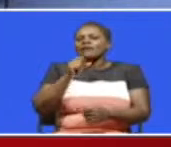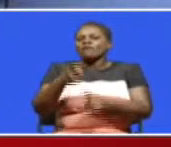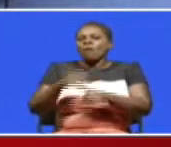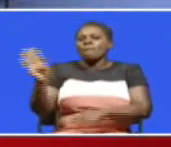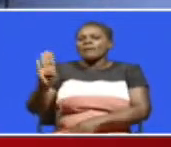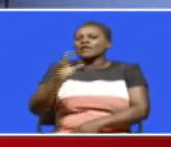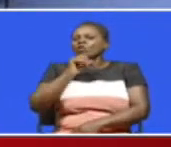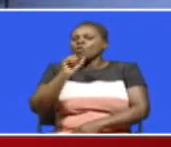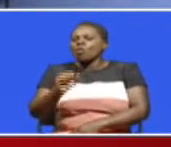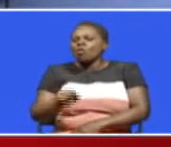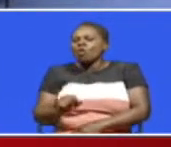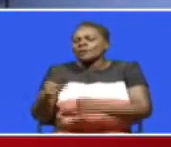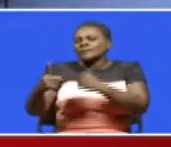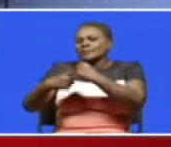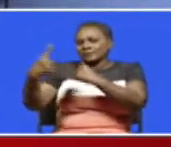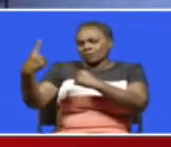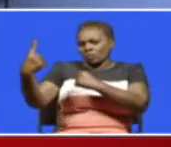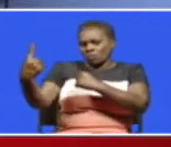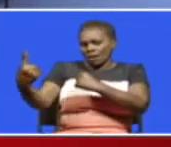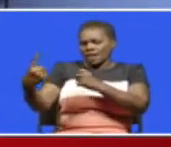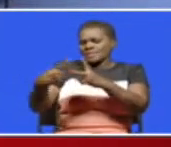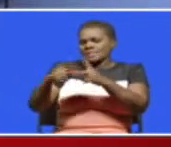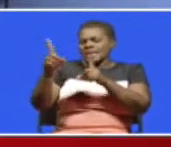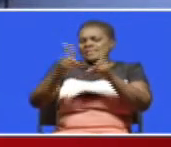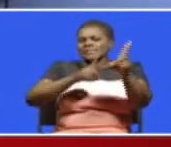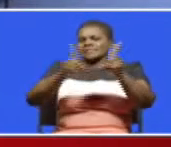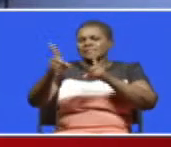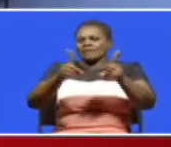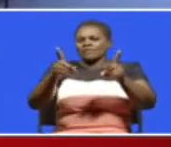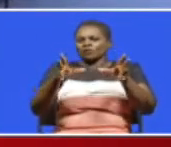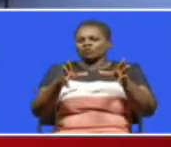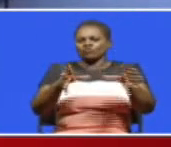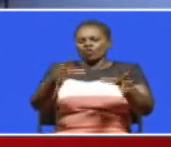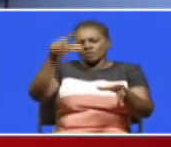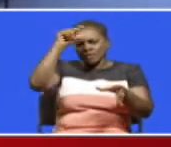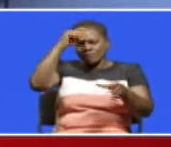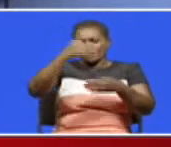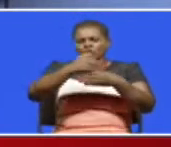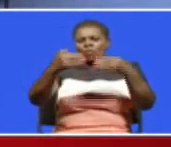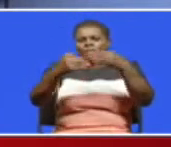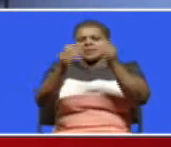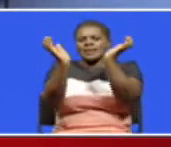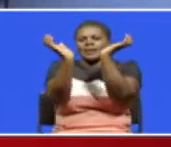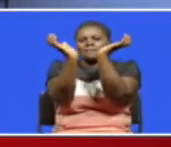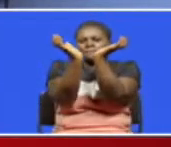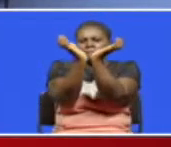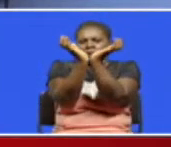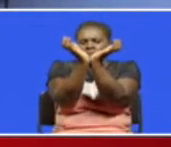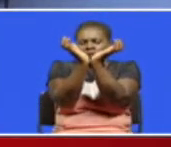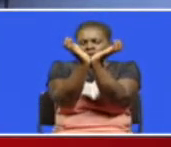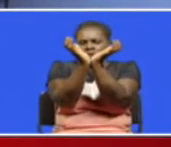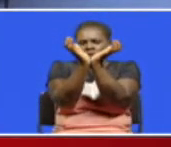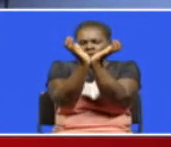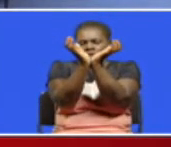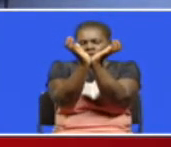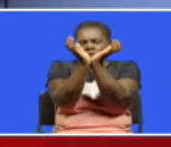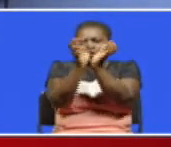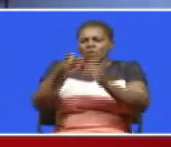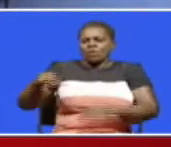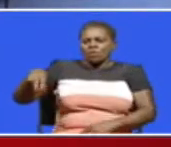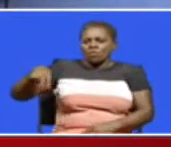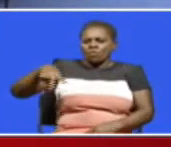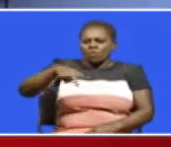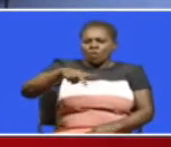Baringo, mwenye umri wa miaka 61, ambaye alianza safari ya kuishinikiza serikali kujenga uwanja wa michezo wa Kabarnet kwa kutembea